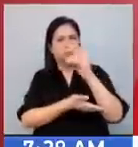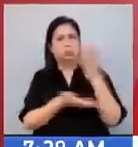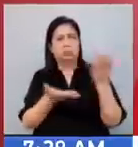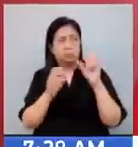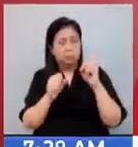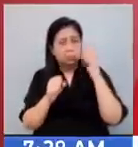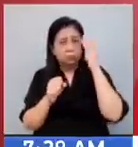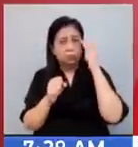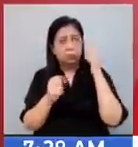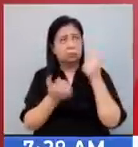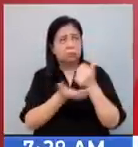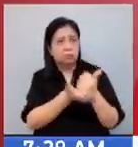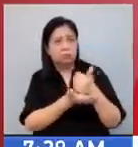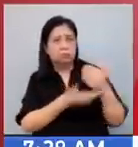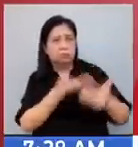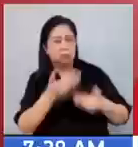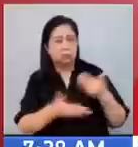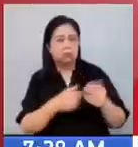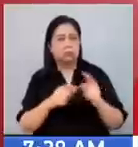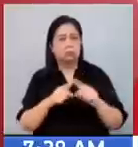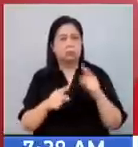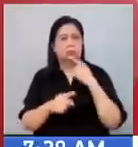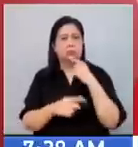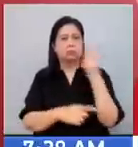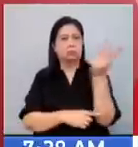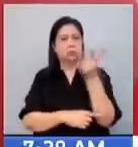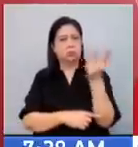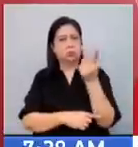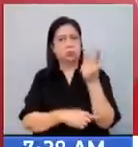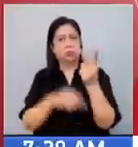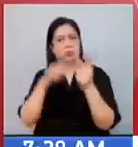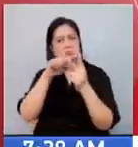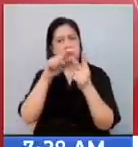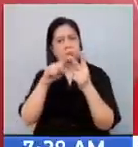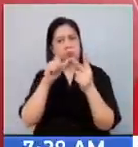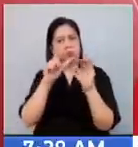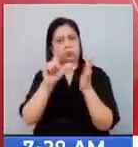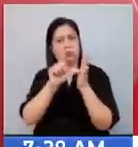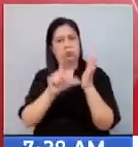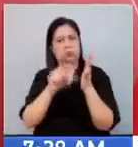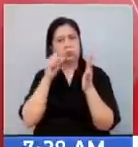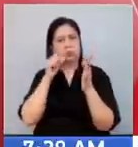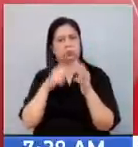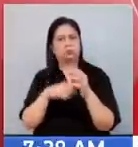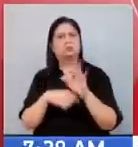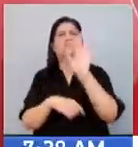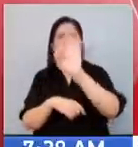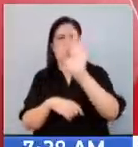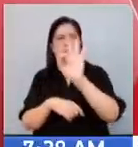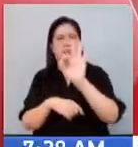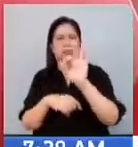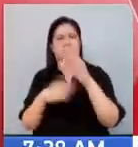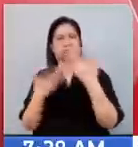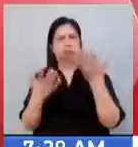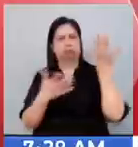eh. Pero sabi po ng dalawang lawyer kahapon, Friday pa lang daw po, nakausap na nila yung